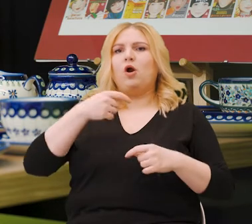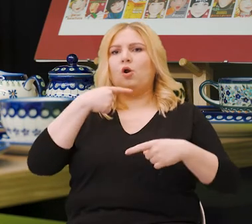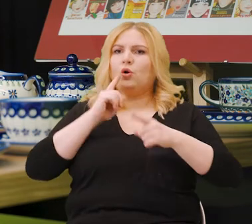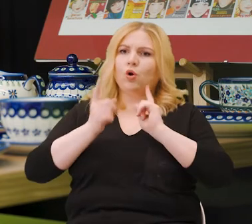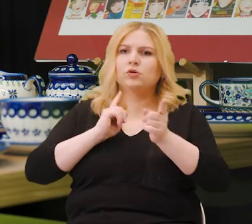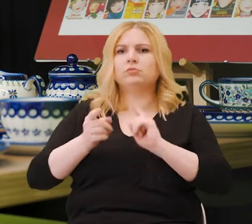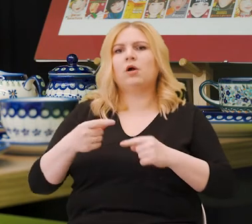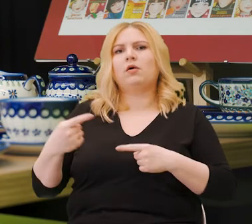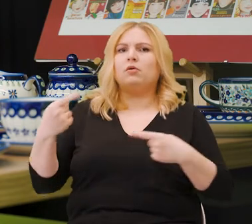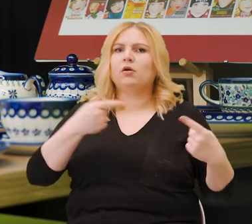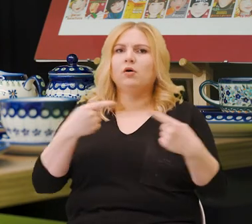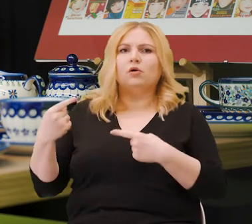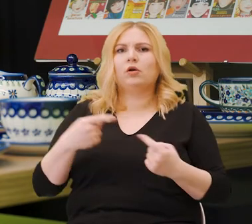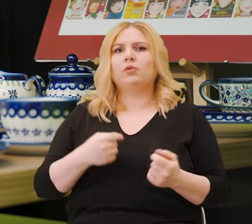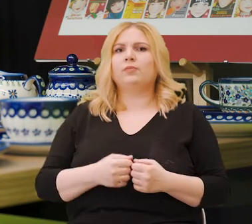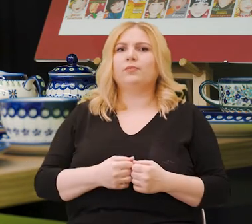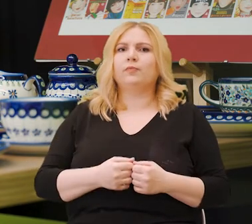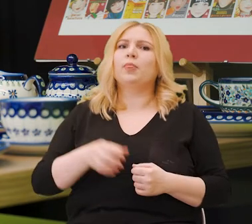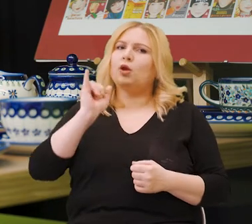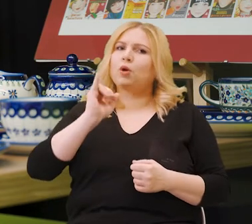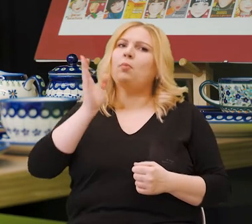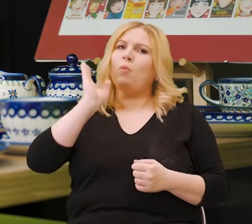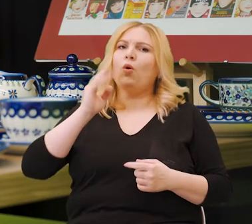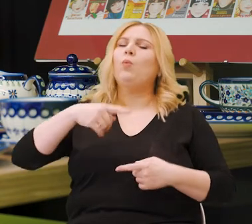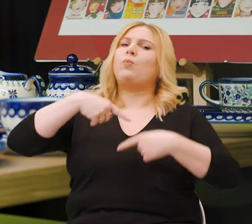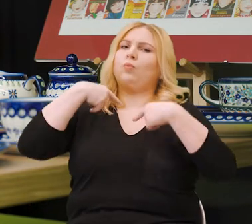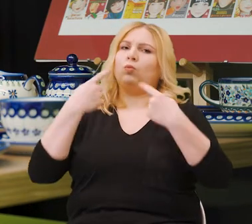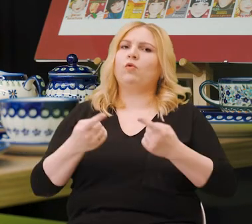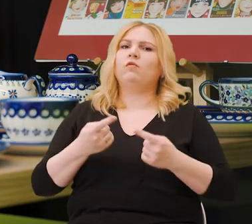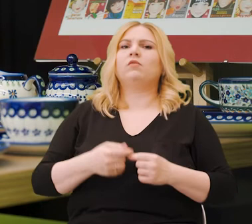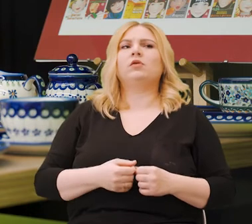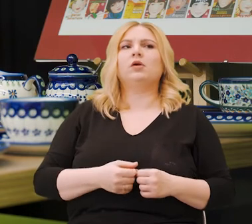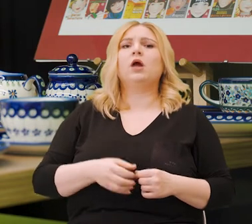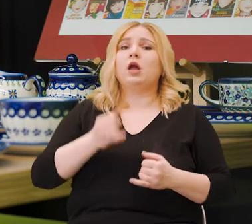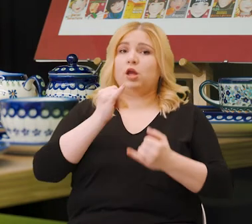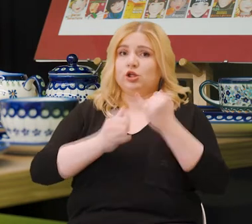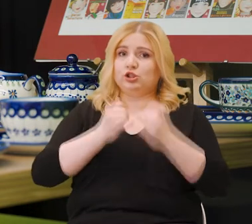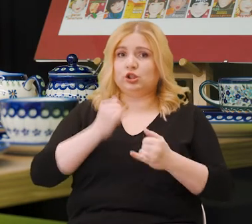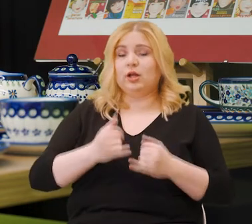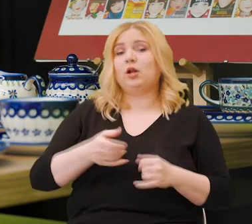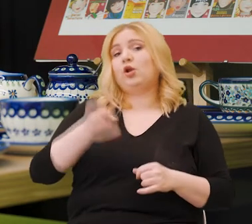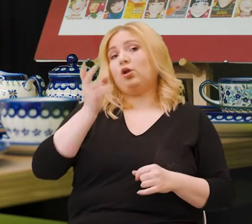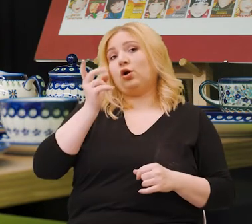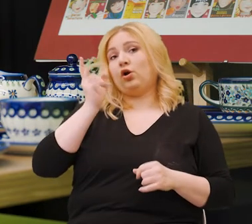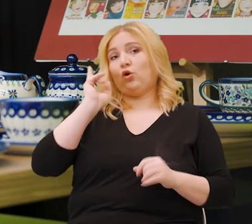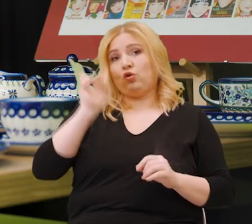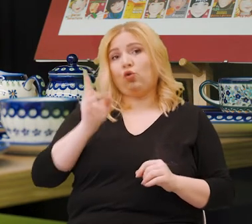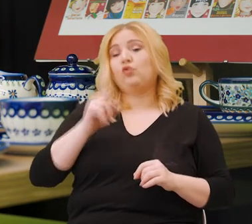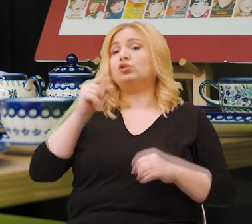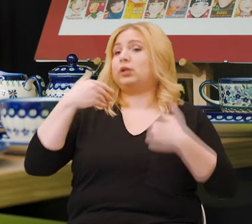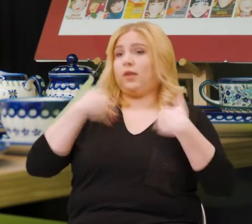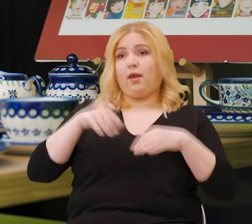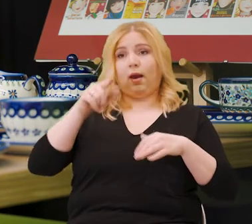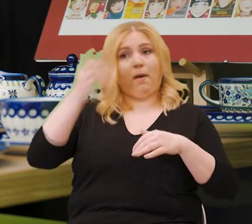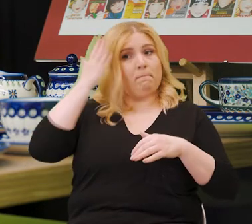wymienili poglądy na ten temat, poszeptali, po czym ogłosili, że jeśli nikt inny